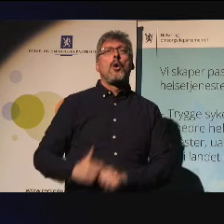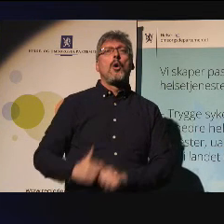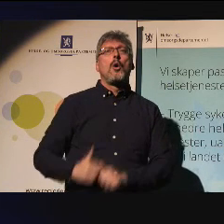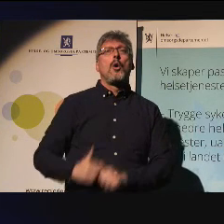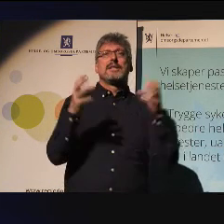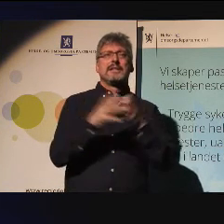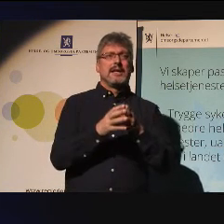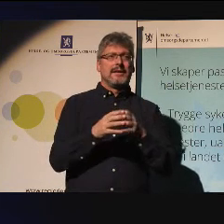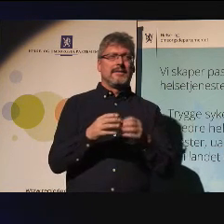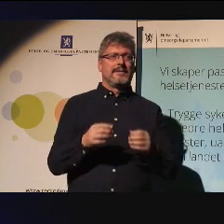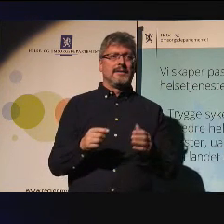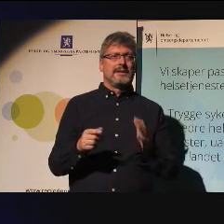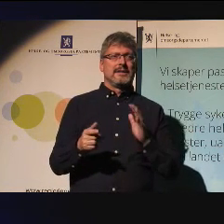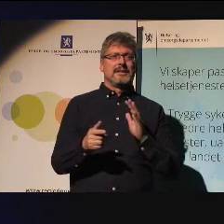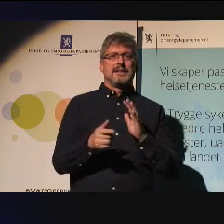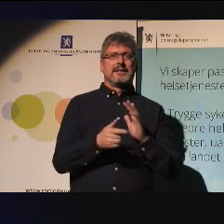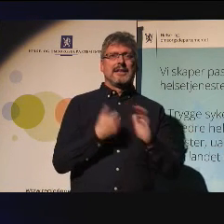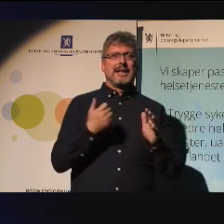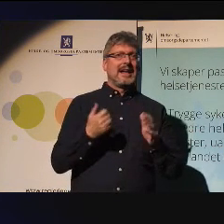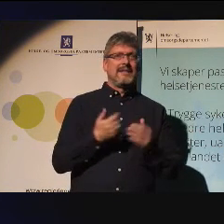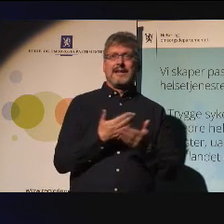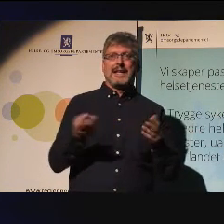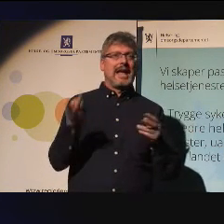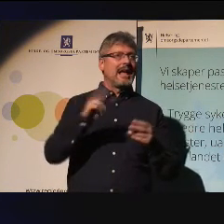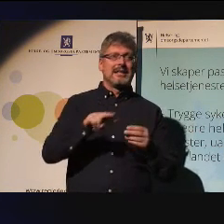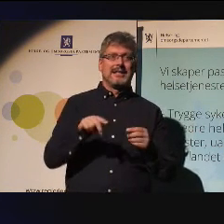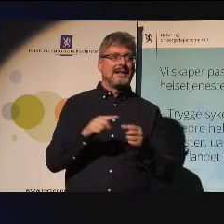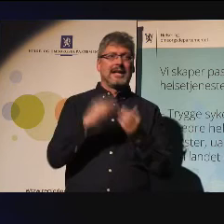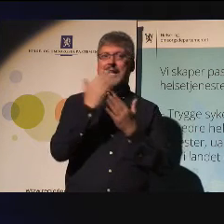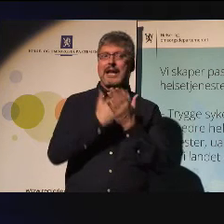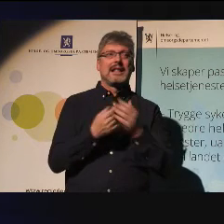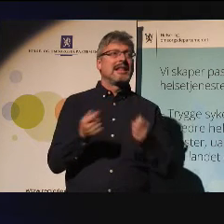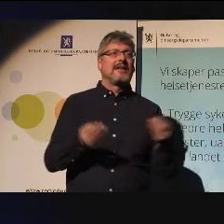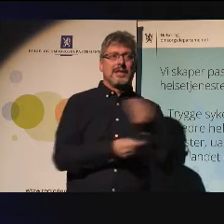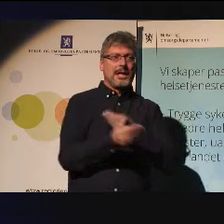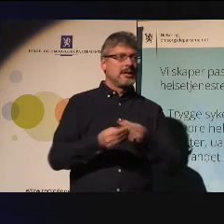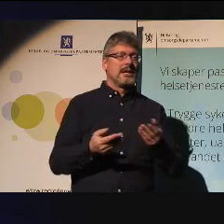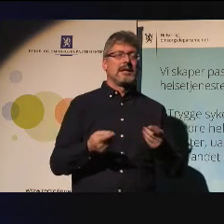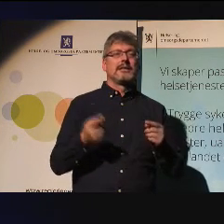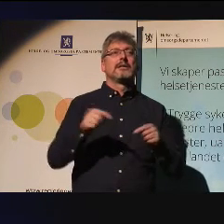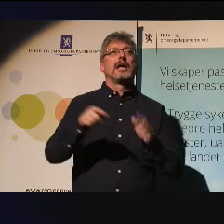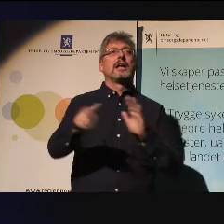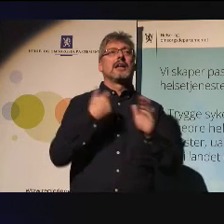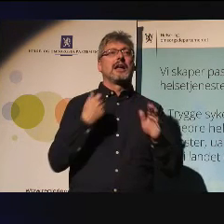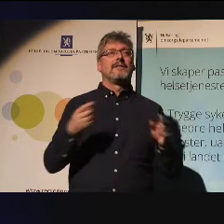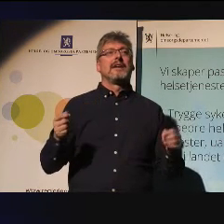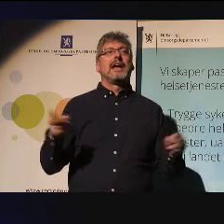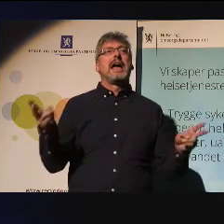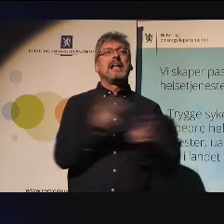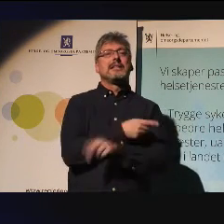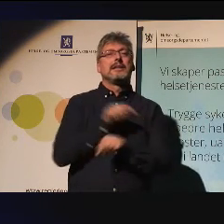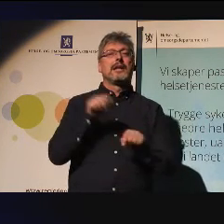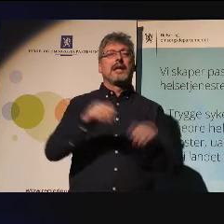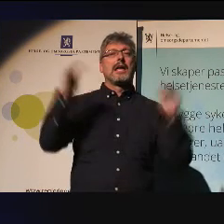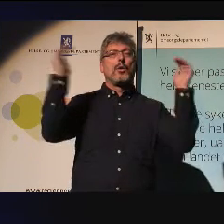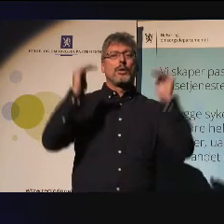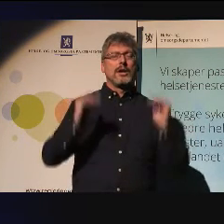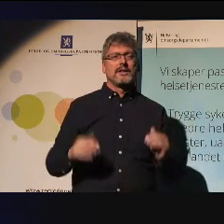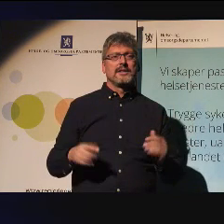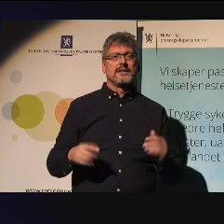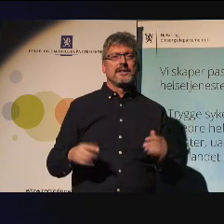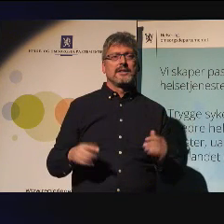ikke endring i regelverk eller finansiering. Det krever endring i organisering og